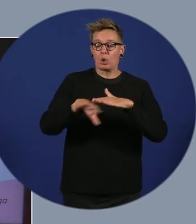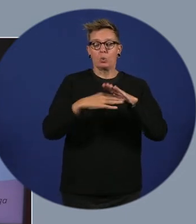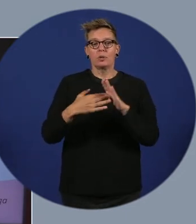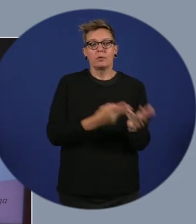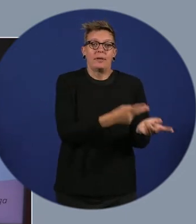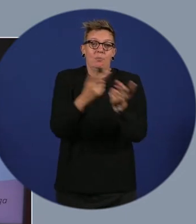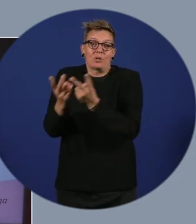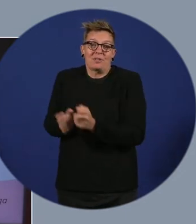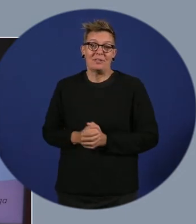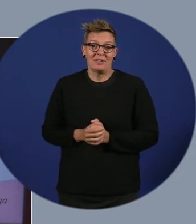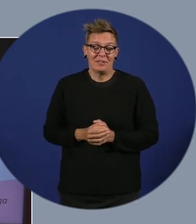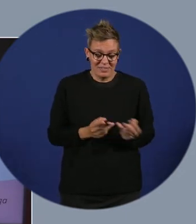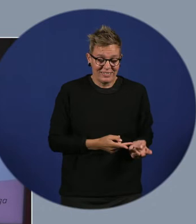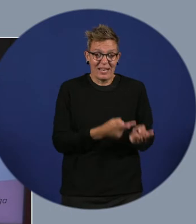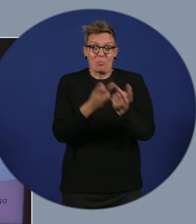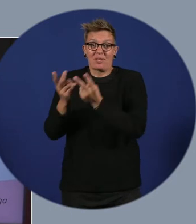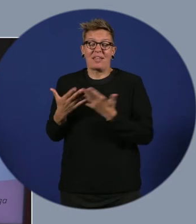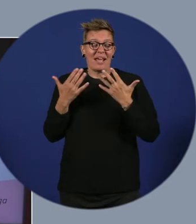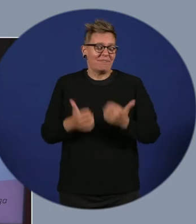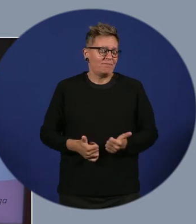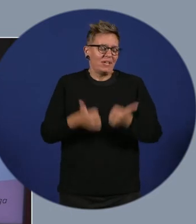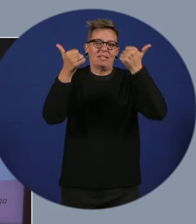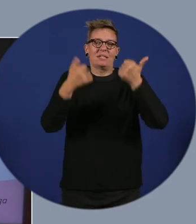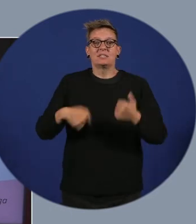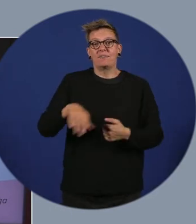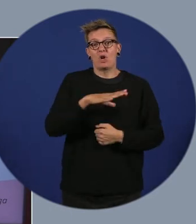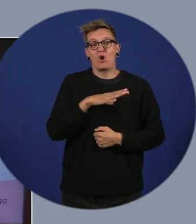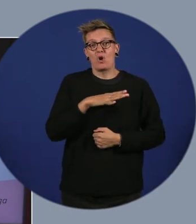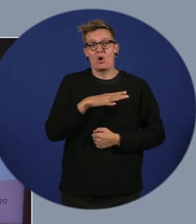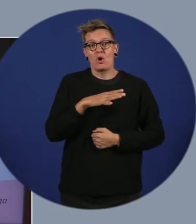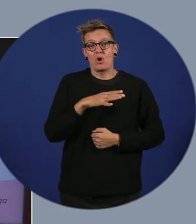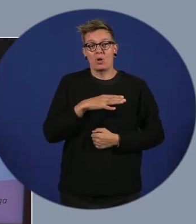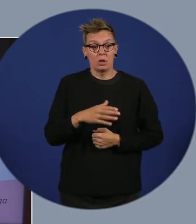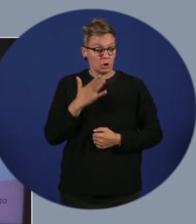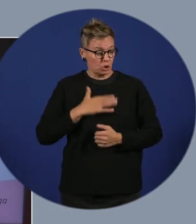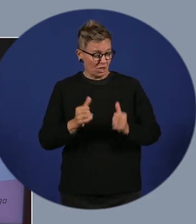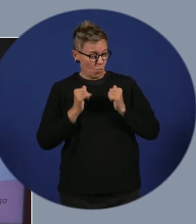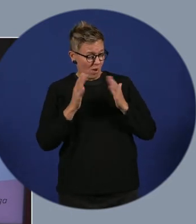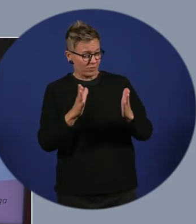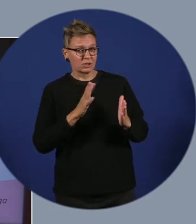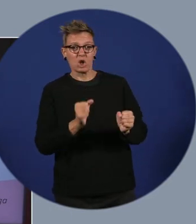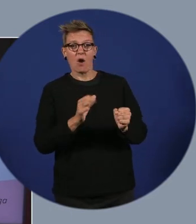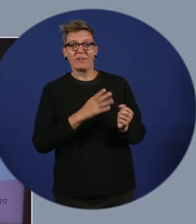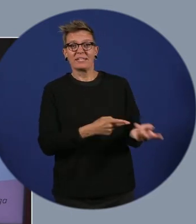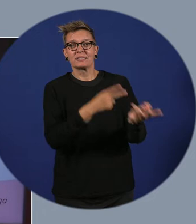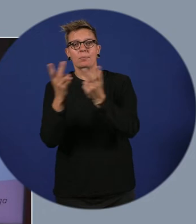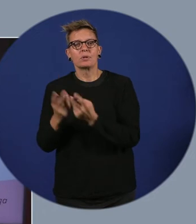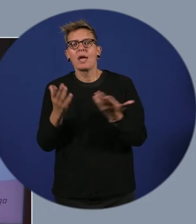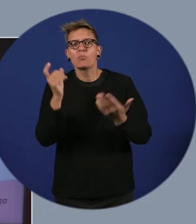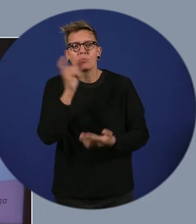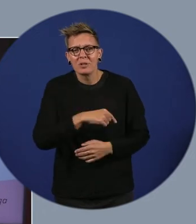demokrati. Och demokratin är ju det viktigaste vi har och vi kan inte ta den för givet. Vi ser hur det ser ut i